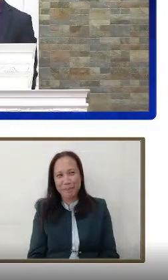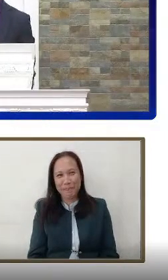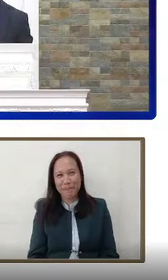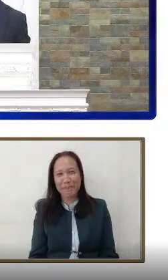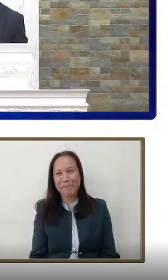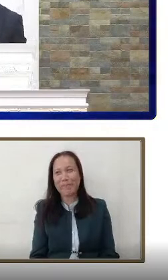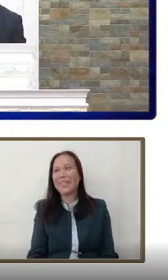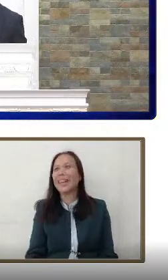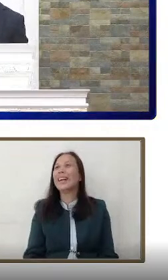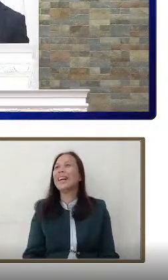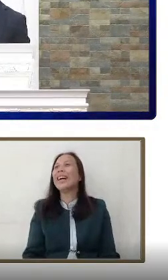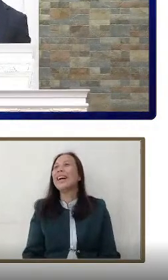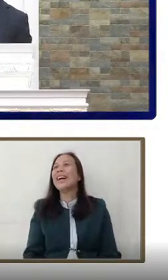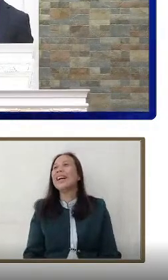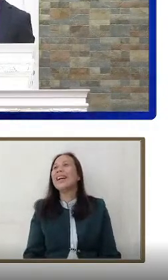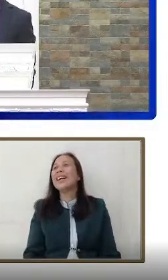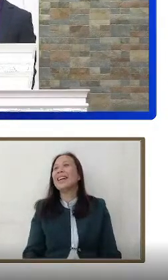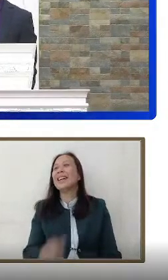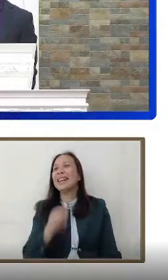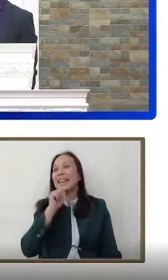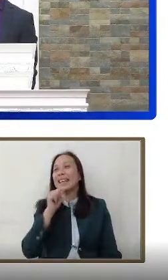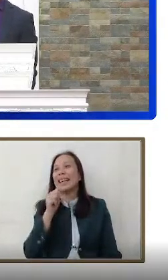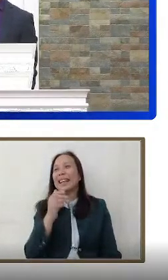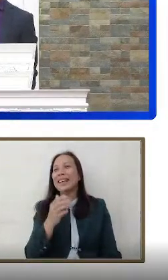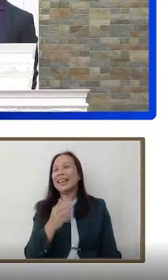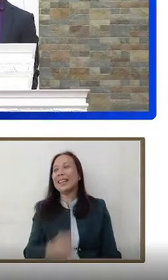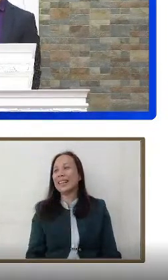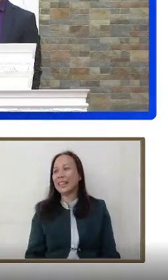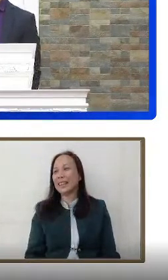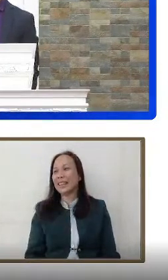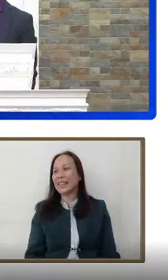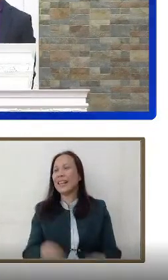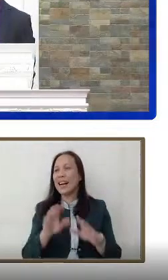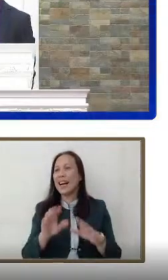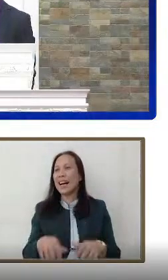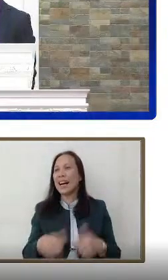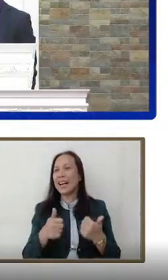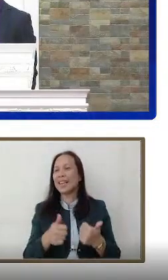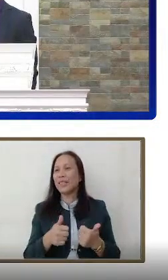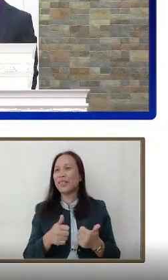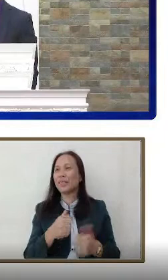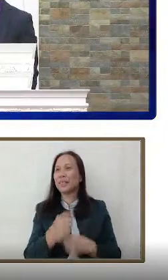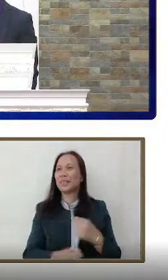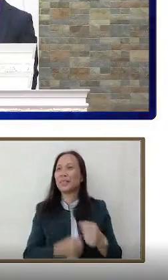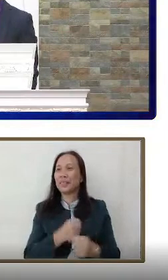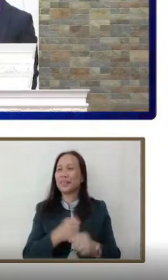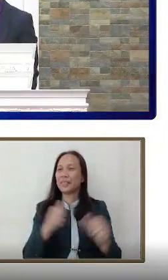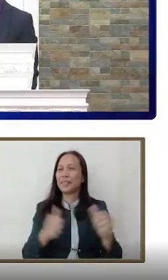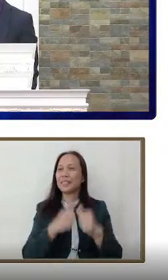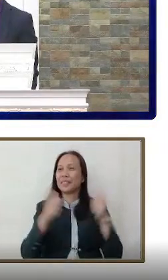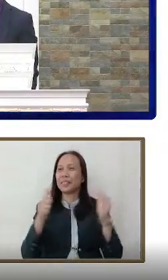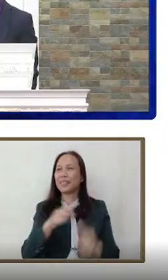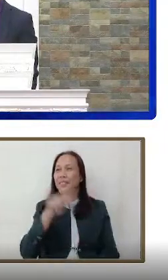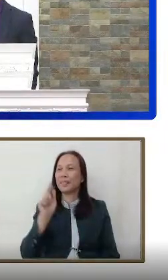Alright. So, sa Sunday ang anniversary nyo. Pang ilang anniversary yan?